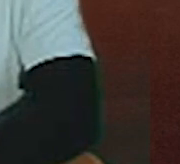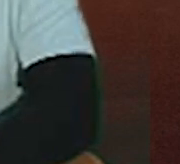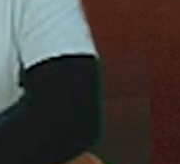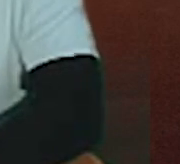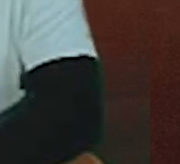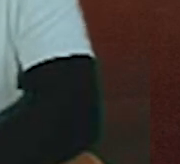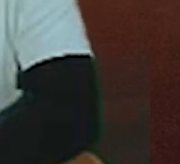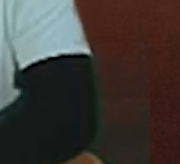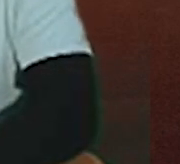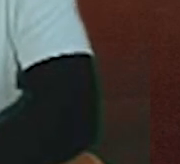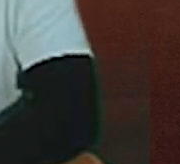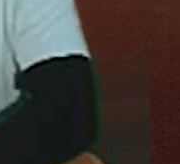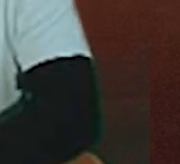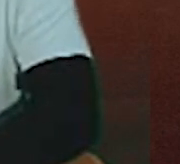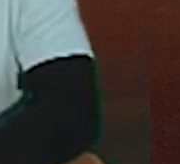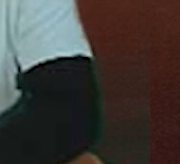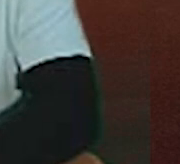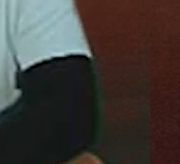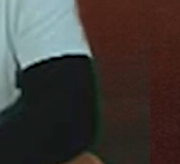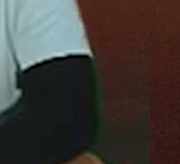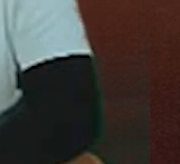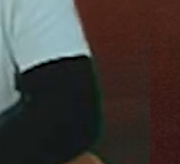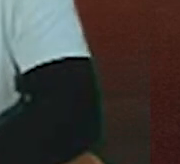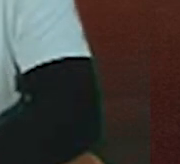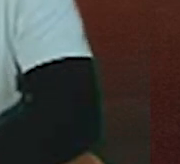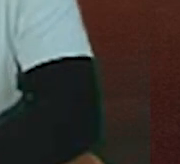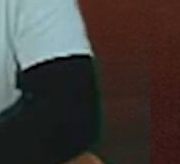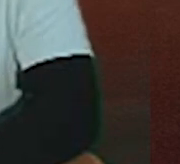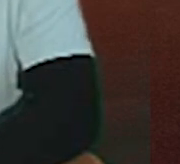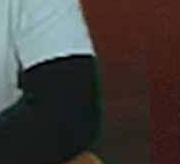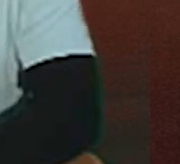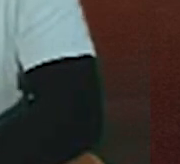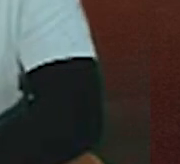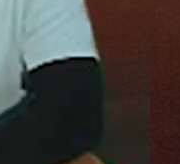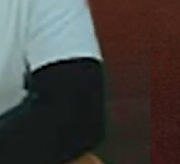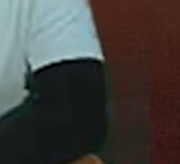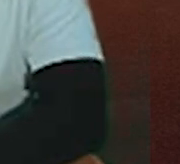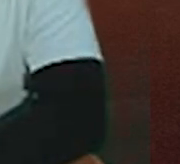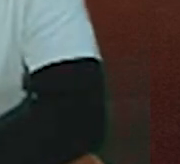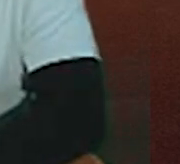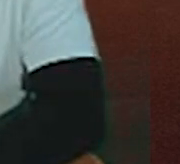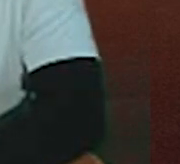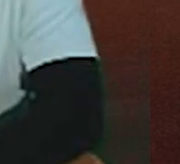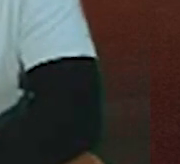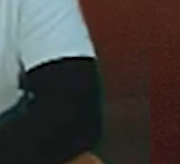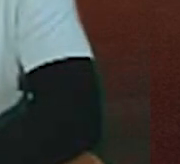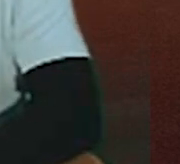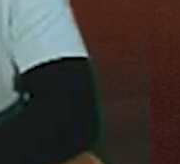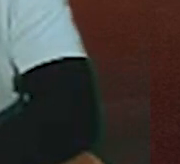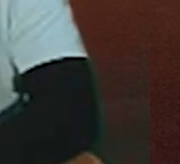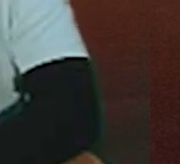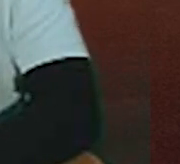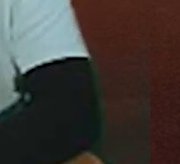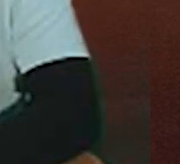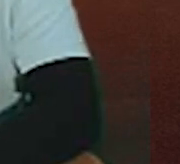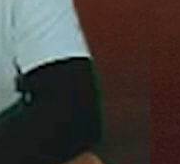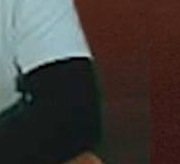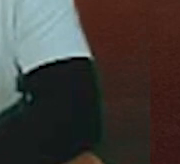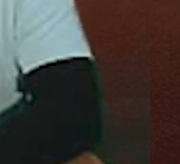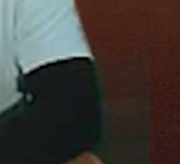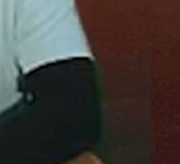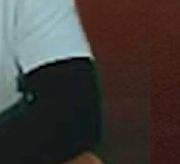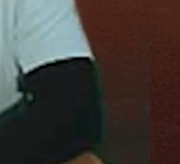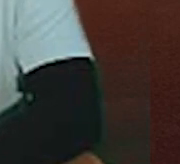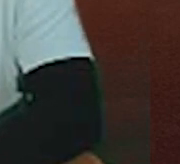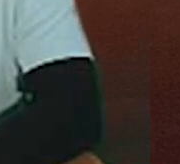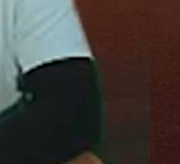nito. Yes, that's interesting. Susubukan ko rin yan mamaya pag uwi ko. Oh, ayan ha. Kayong dalawa, ipag-edit niyo ako